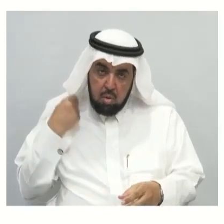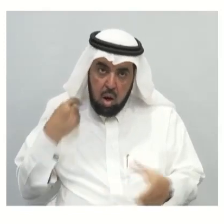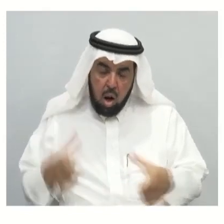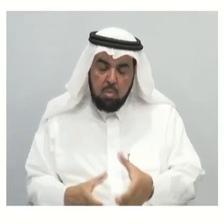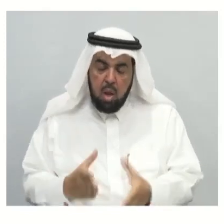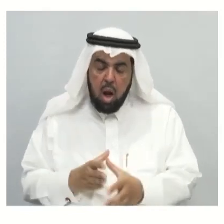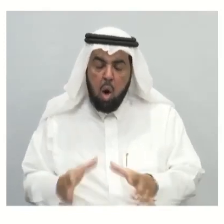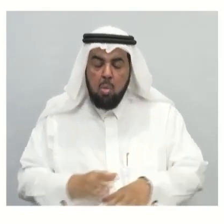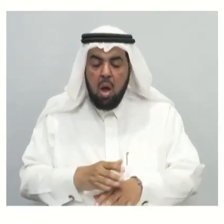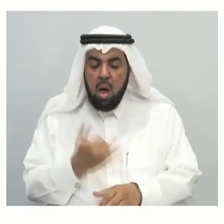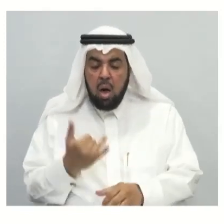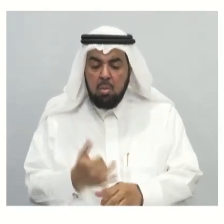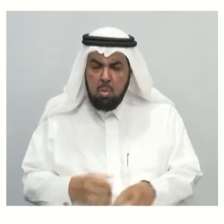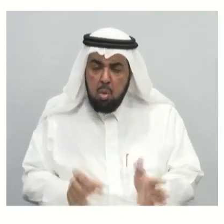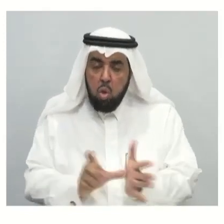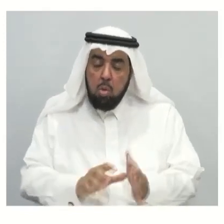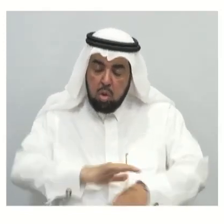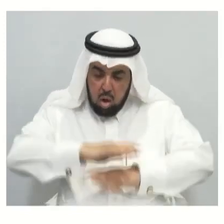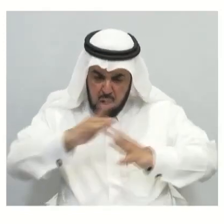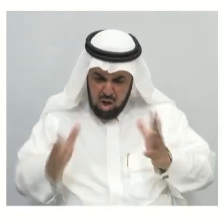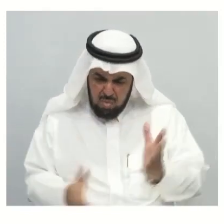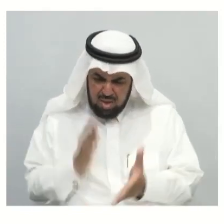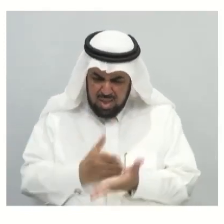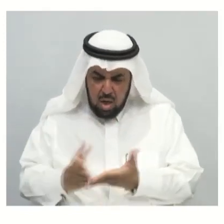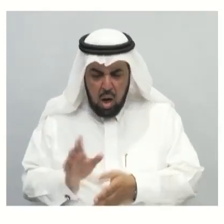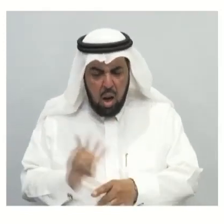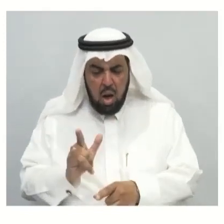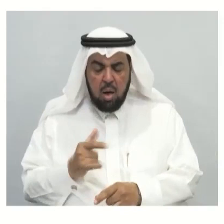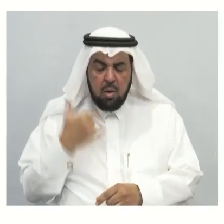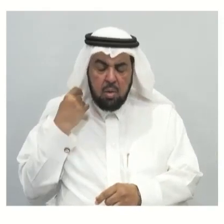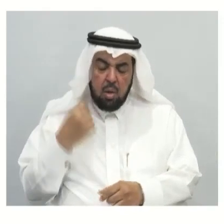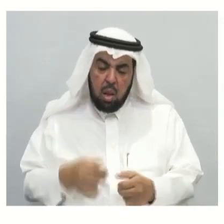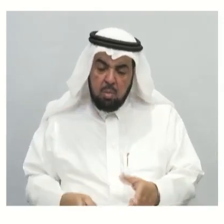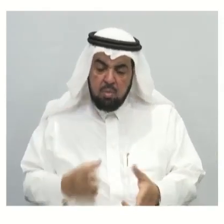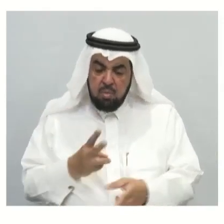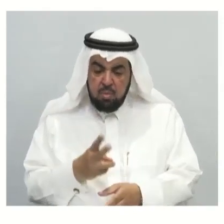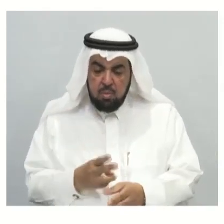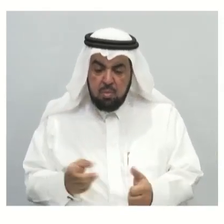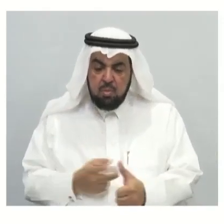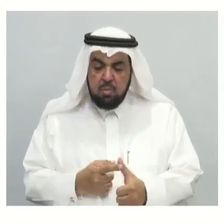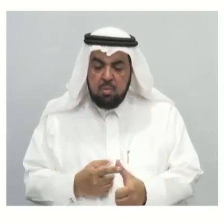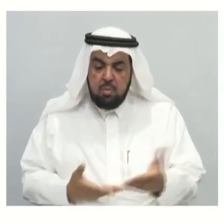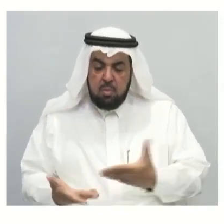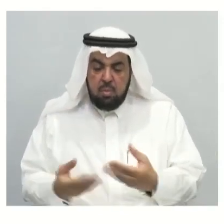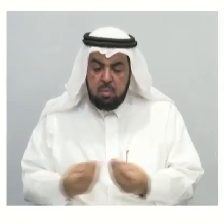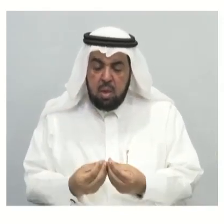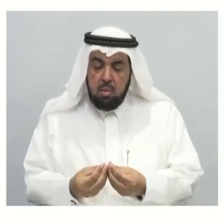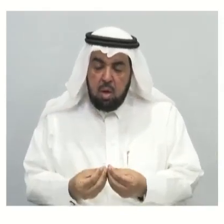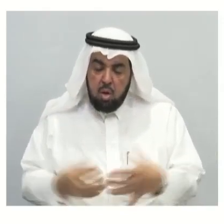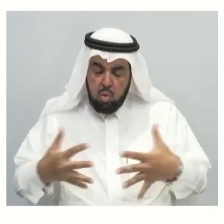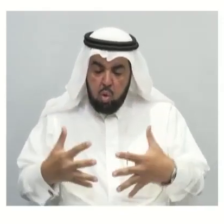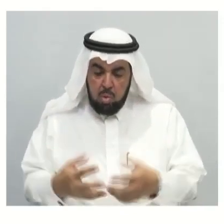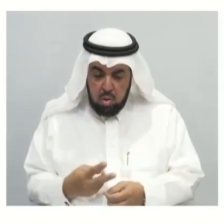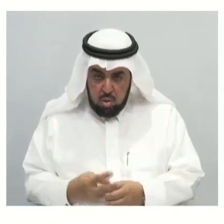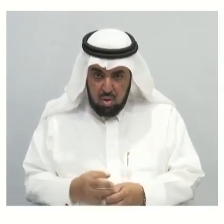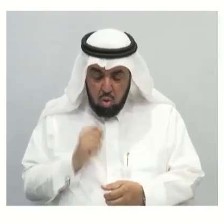القومي العربي منظومه متكامله لا تقبل التجزئه فقد طرحنا امامكم مبادره للتعامل مع التحديات